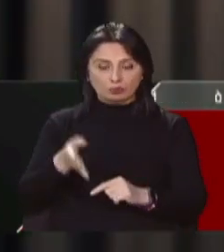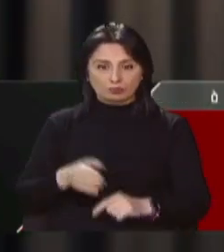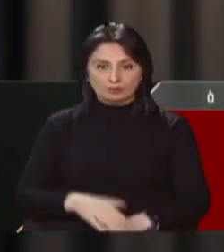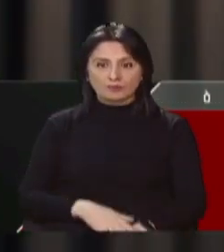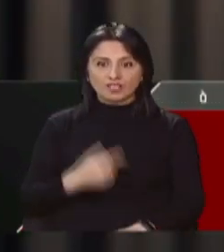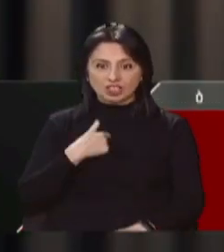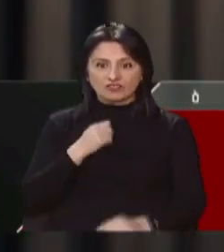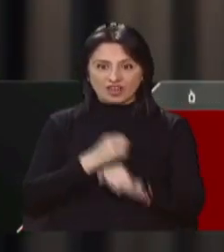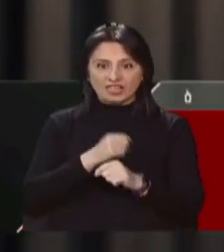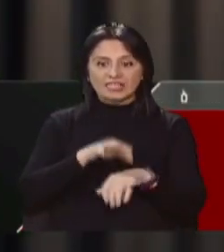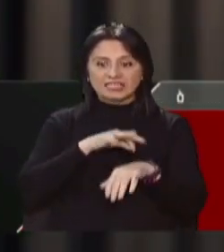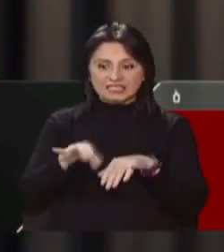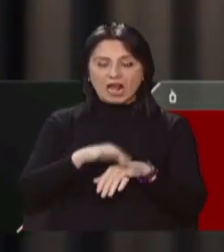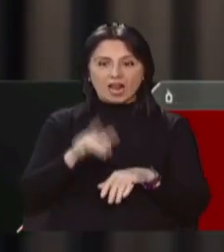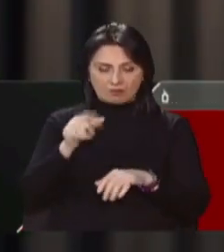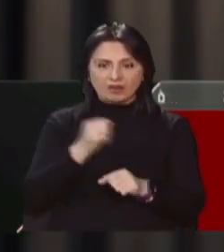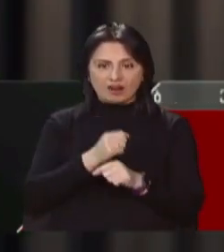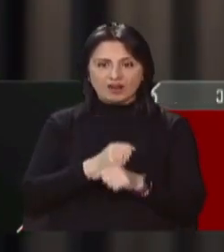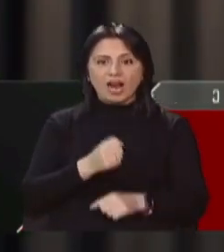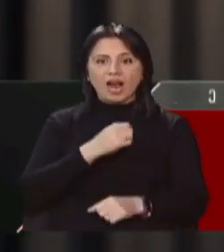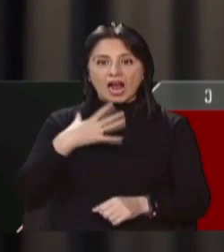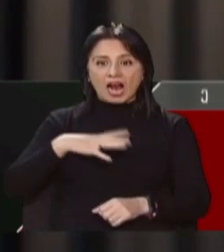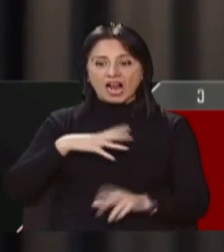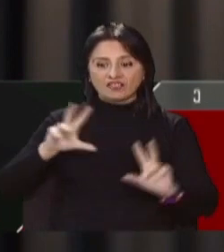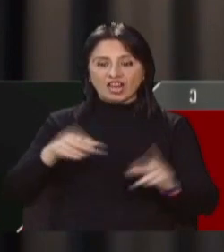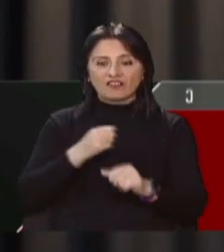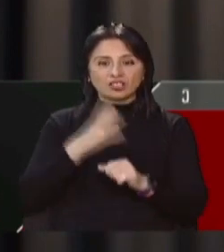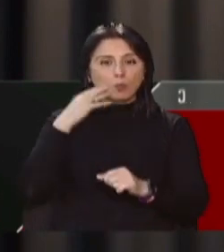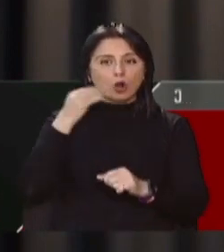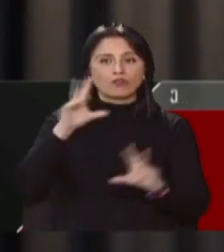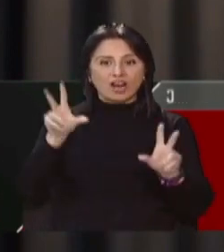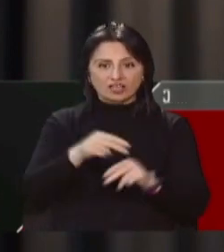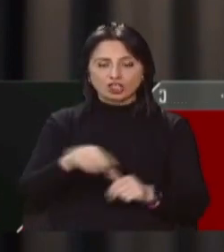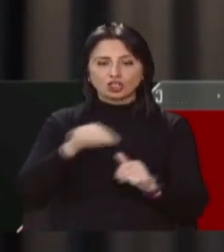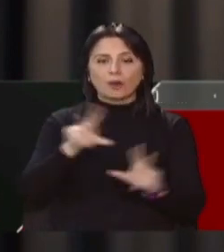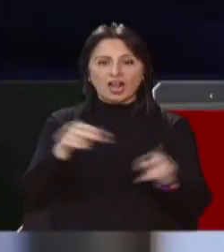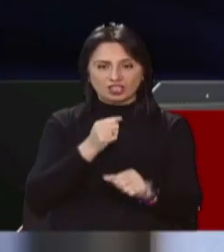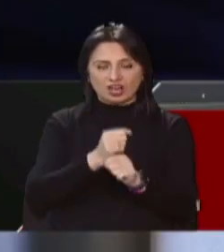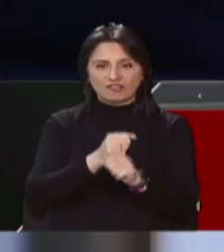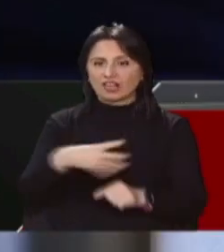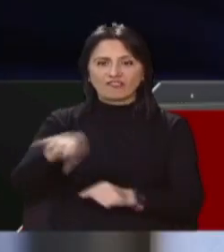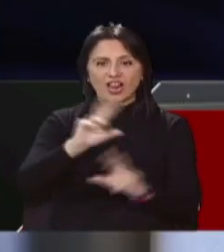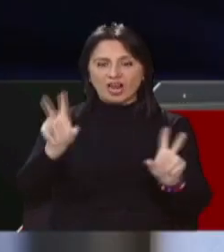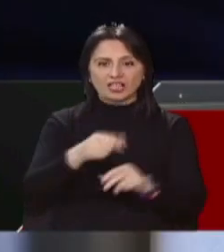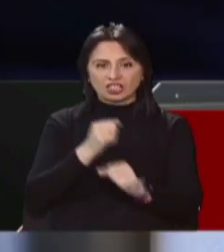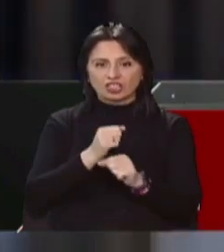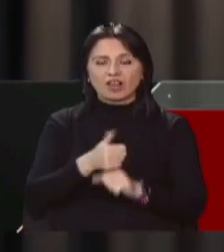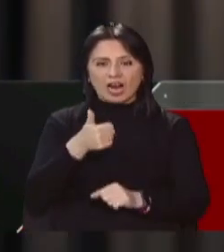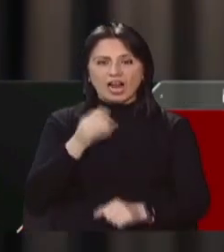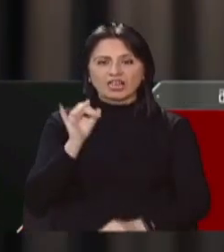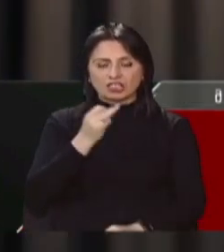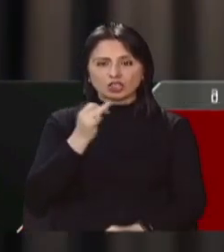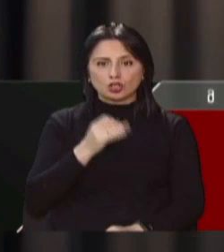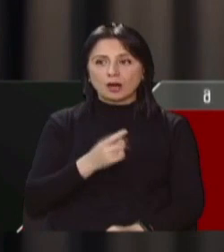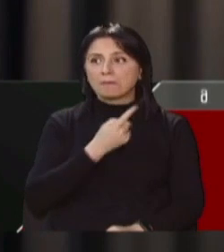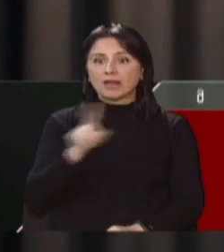Ჩვენ მოვაქცენტ იქ ძალის პროექცირებას. Მოგვიწევს ქართველების გადარჩენა, მოლდოვის გადარჩენა, სომხეთის გადარჩენა, ყველას გადარჩენა. Ეს კარგი ისტორიაა,